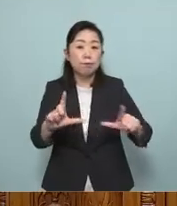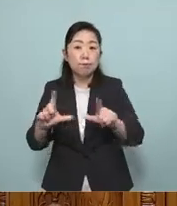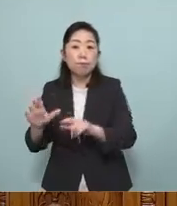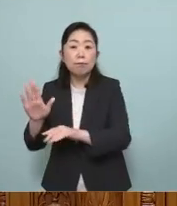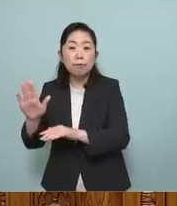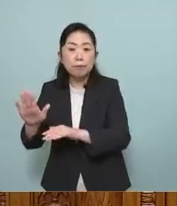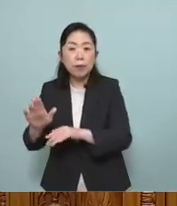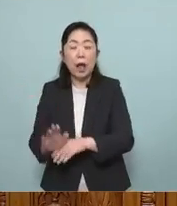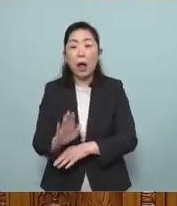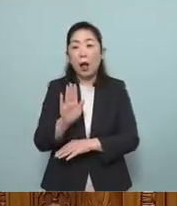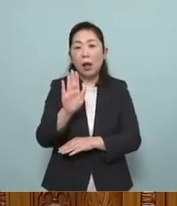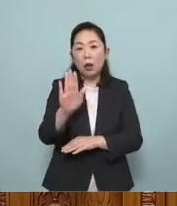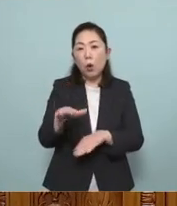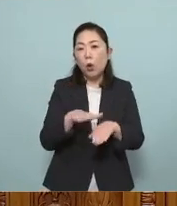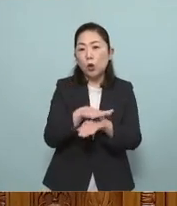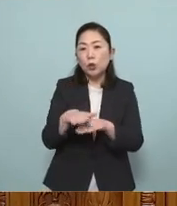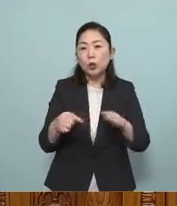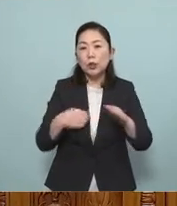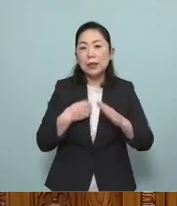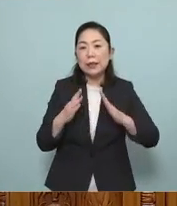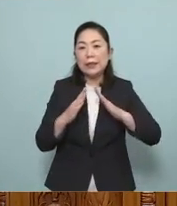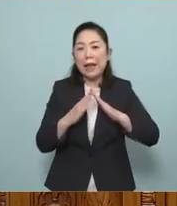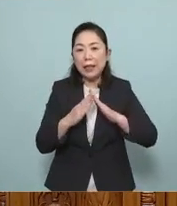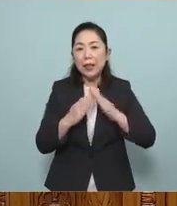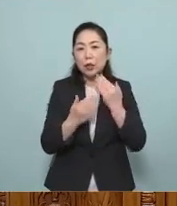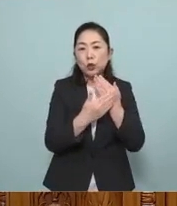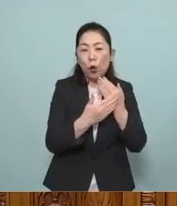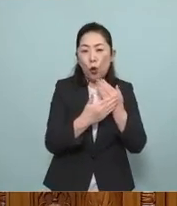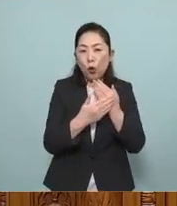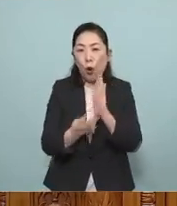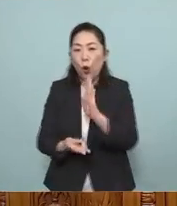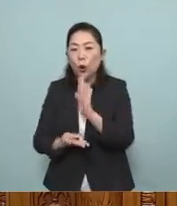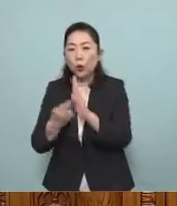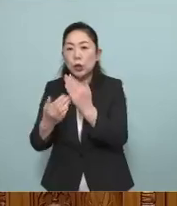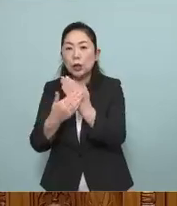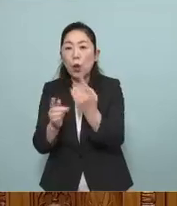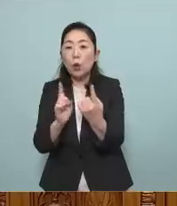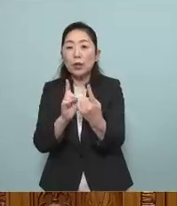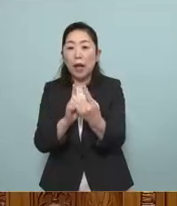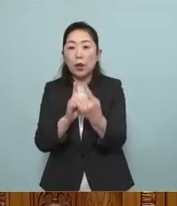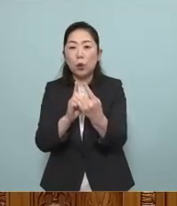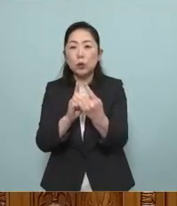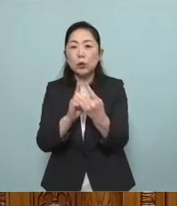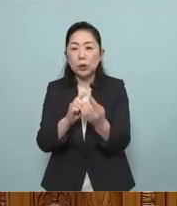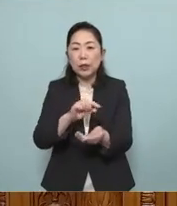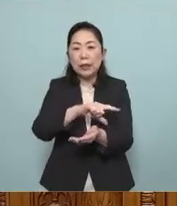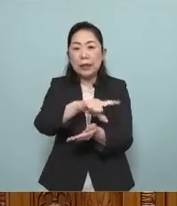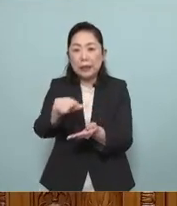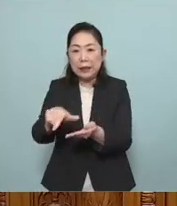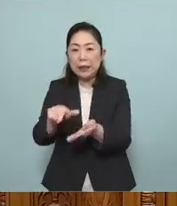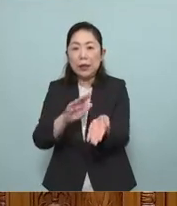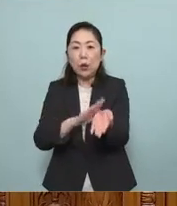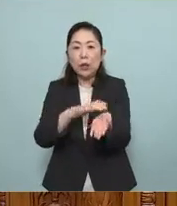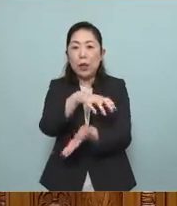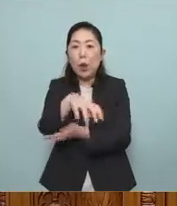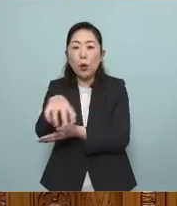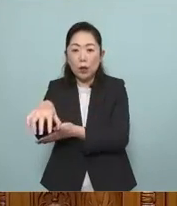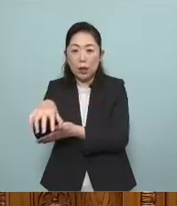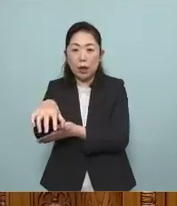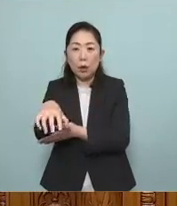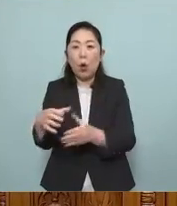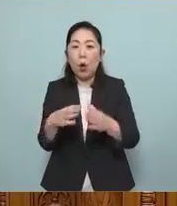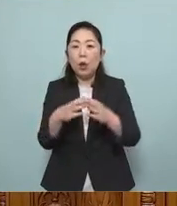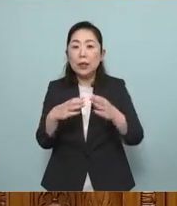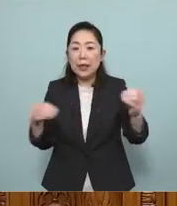重要となる在宅宿泊療養に対応する地域の医療機関を全国